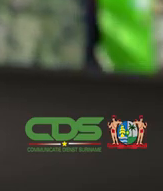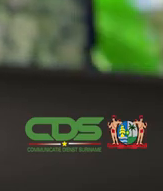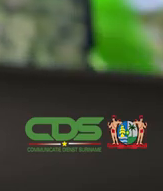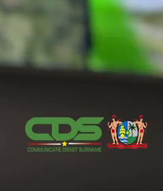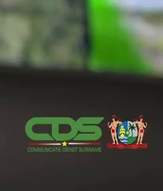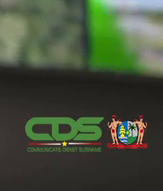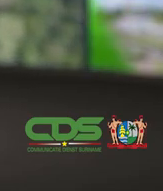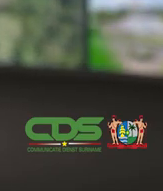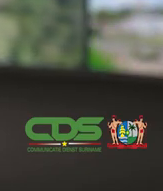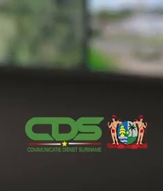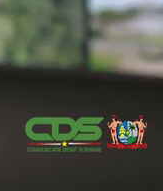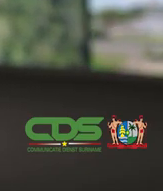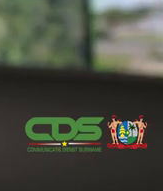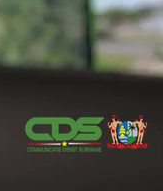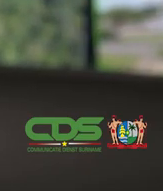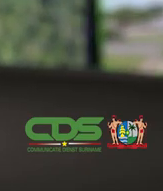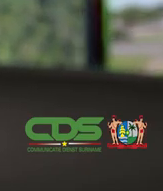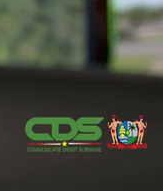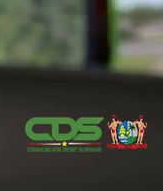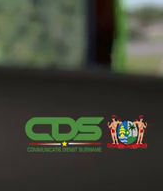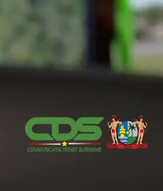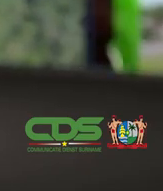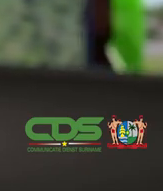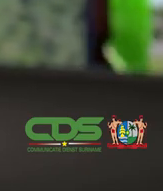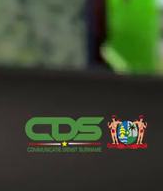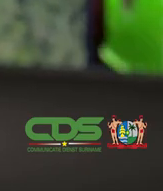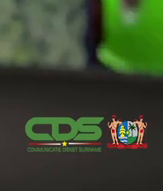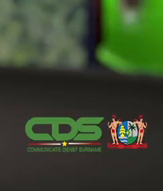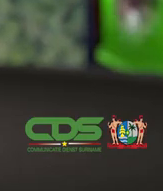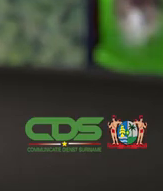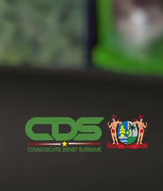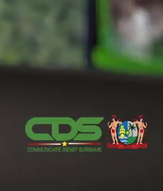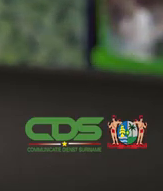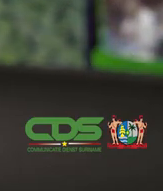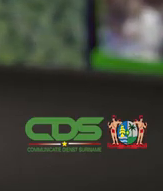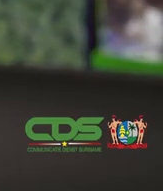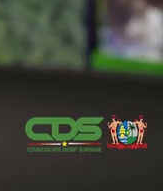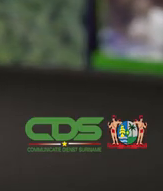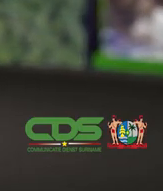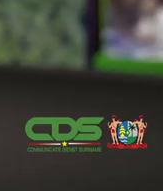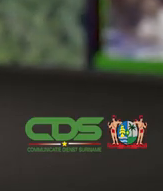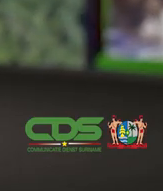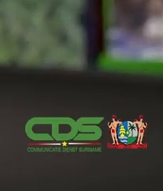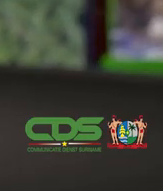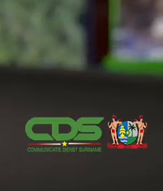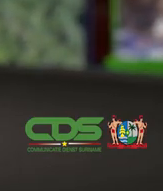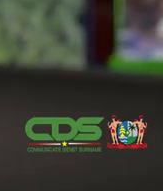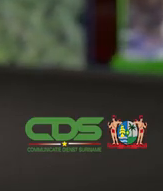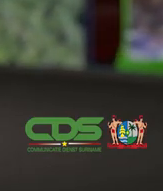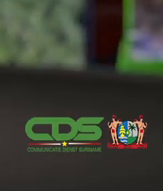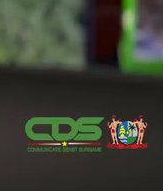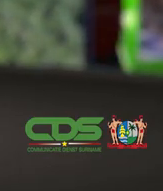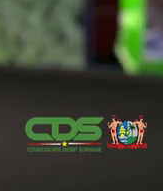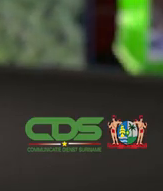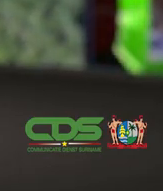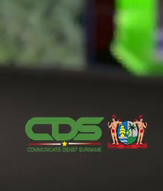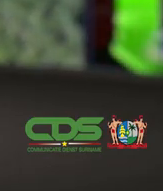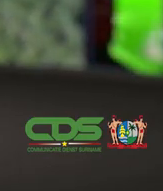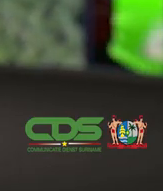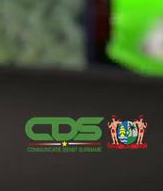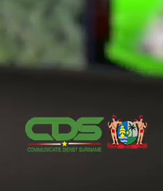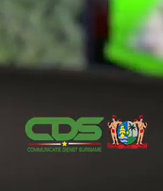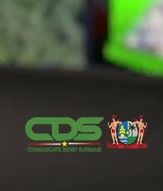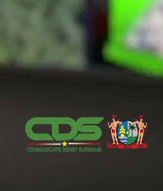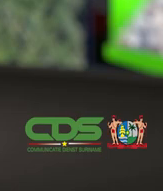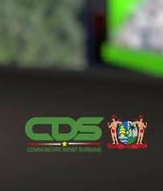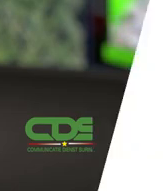het koersenfront, alle ambtenaren krijgen 1000 SRD-ondersteuning en naleven